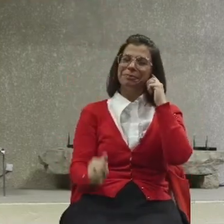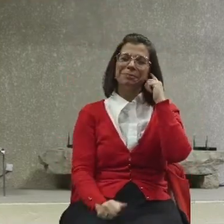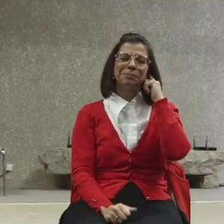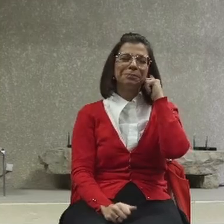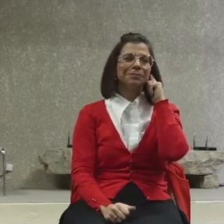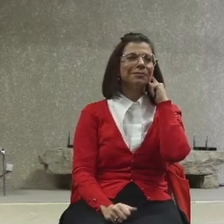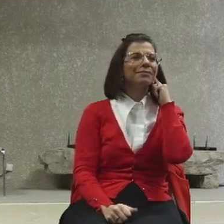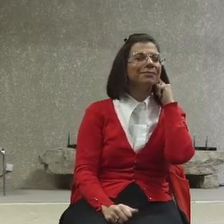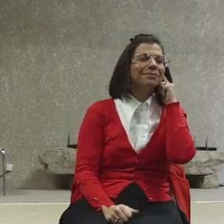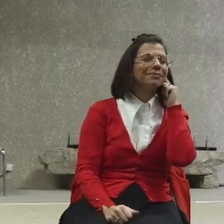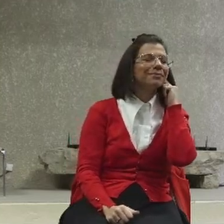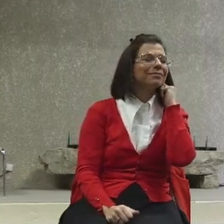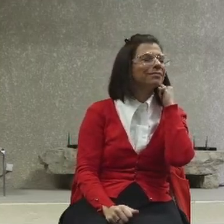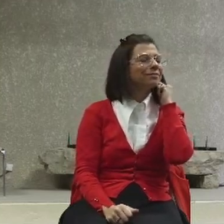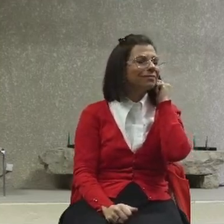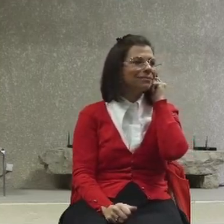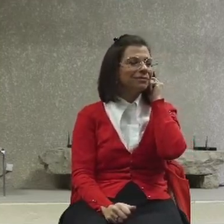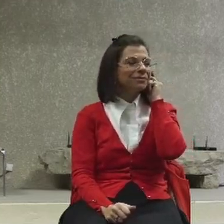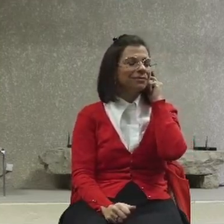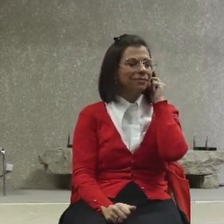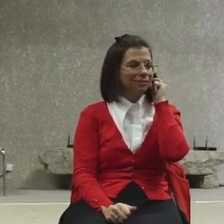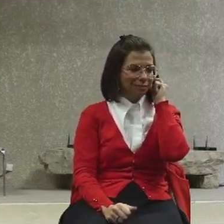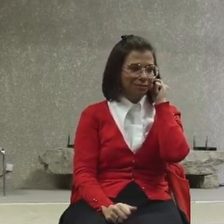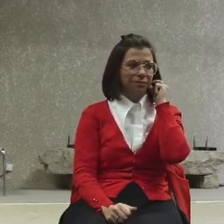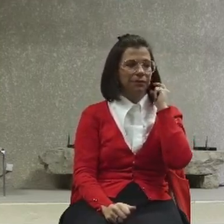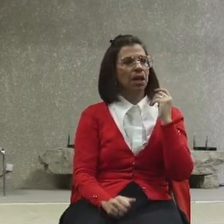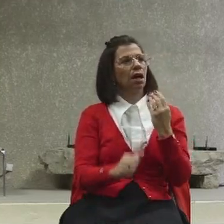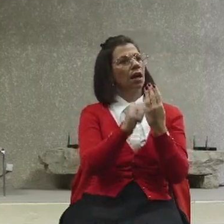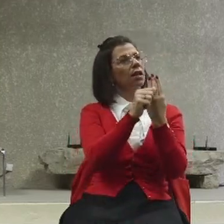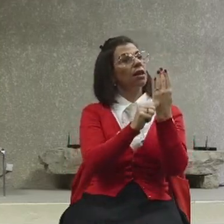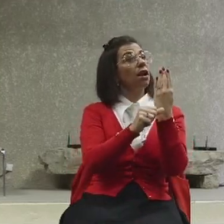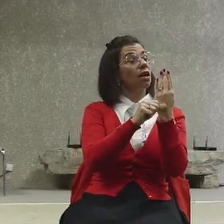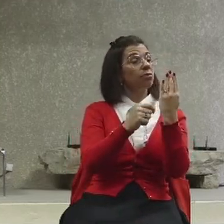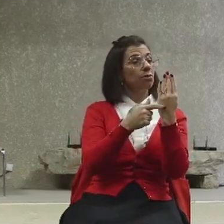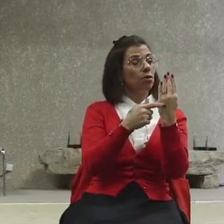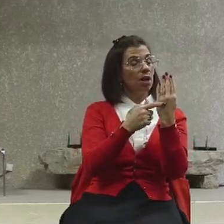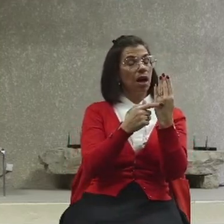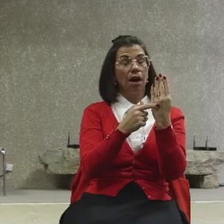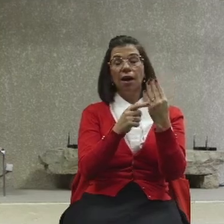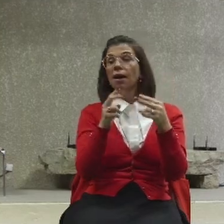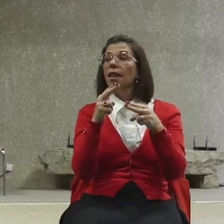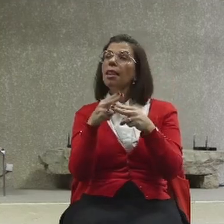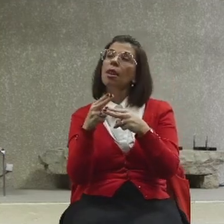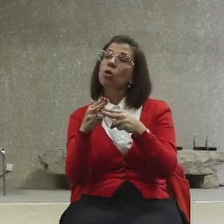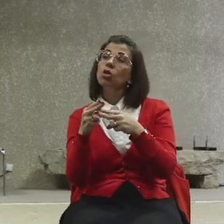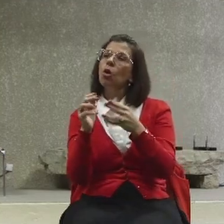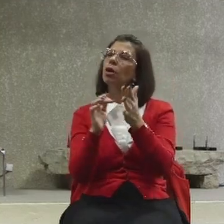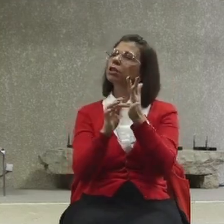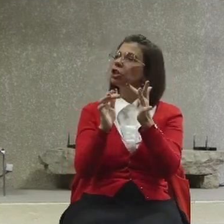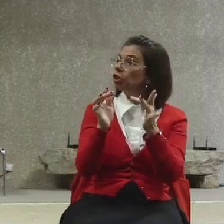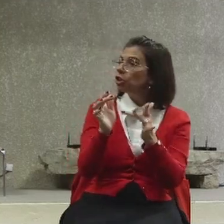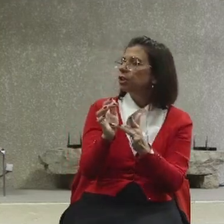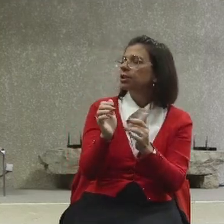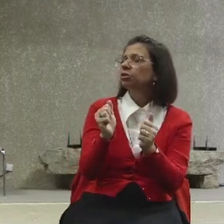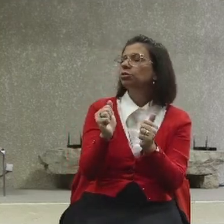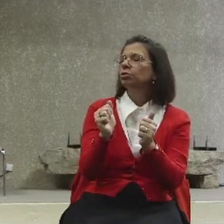au Seigneur, nous sommes un avec lui. Pensez-vous que l'ennemi va essayer de toucher celui qui est un avec le Seigneur?